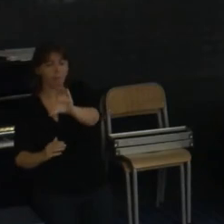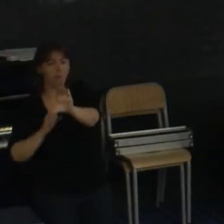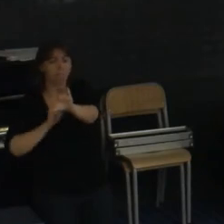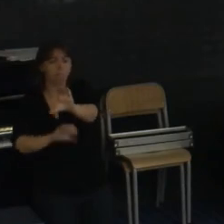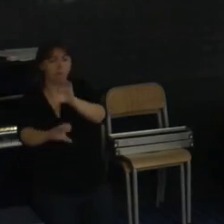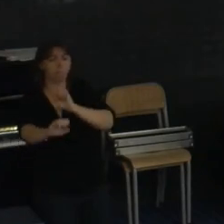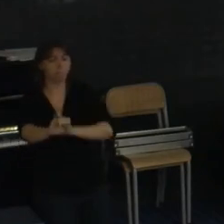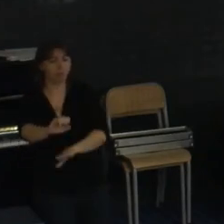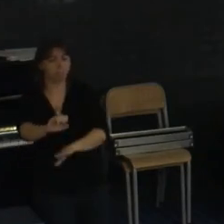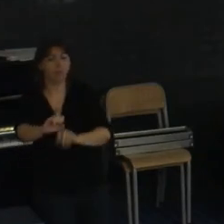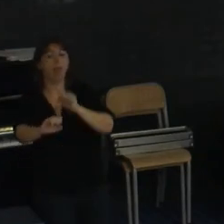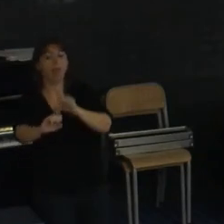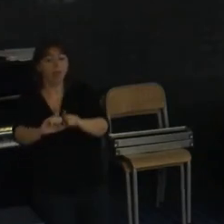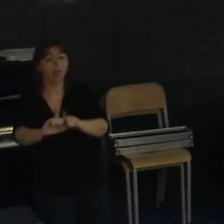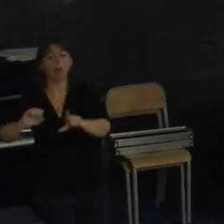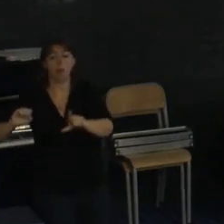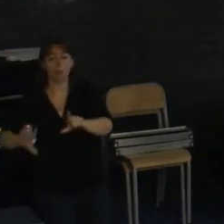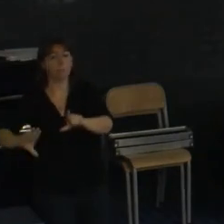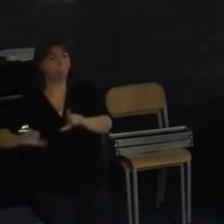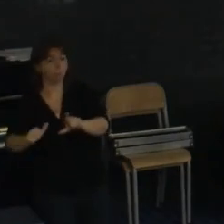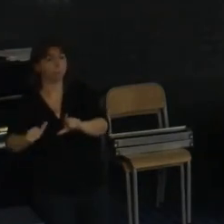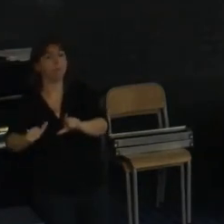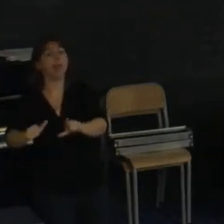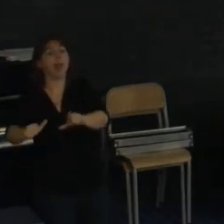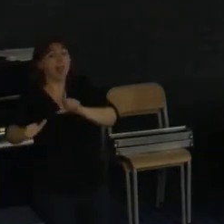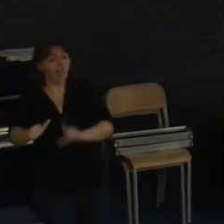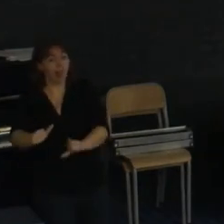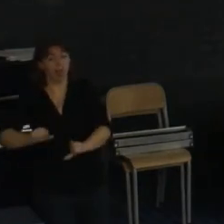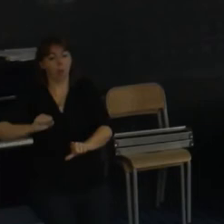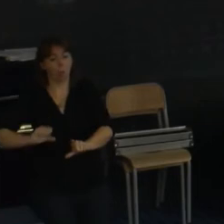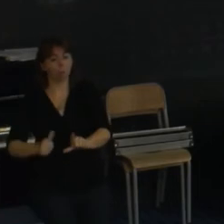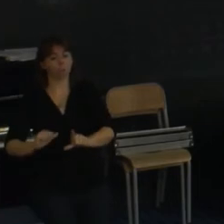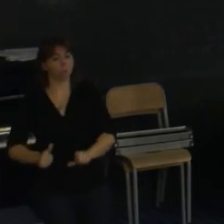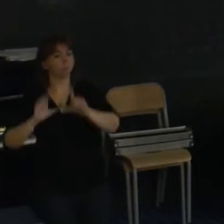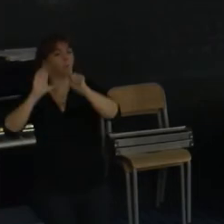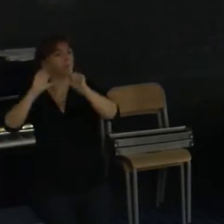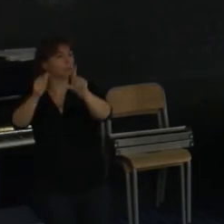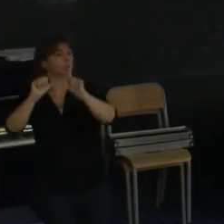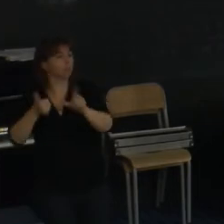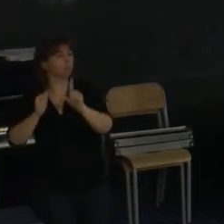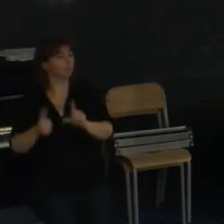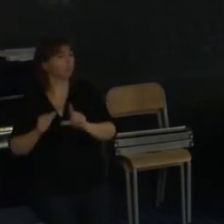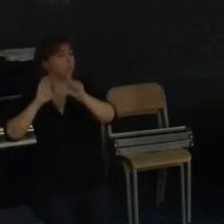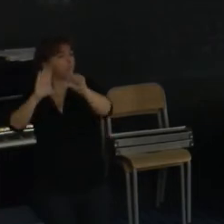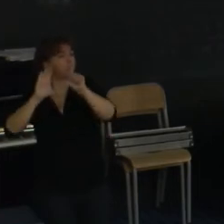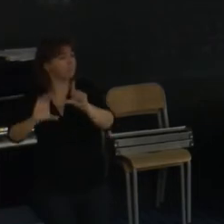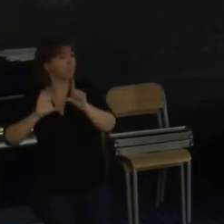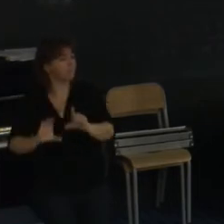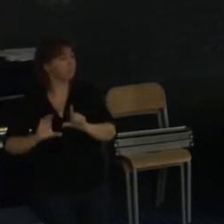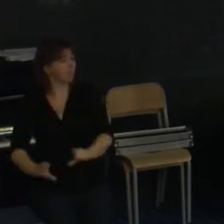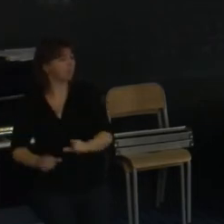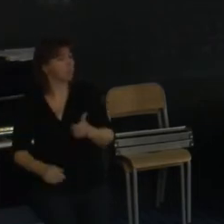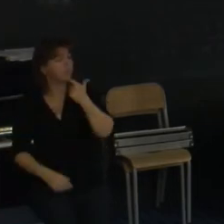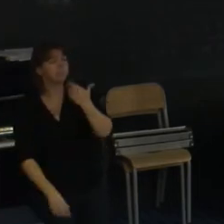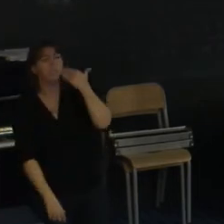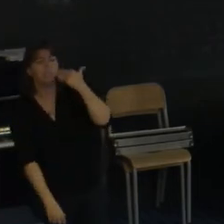passer aux 11 lignes suivantes, et ainsi de suite. C'est un peu ennuyant parce que vous êtes en train de débugger, à un moment donné, vous voulez voir un peu où vous en étiez, vous avez fait